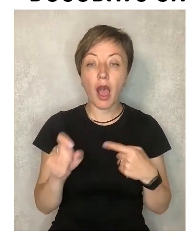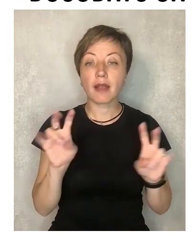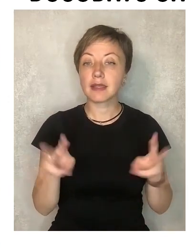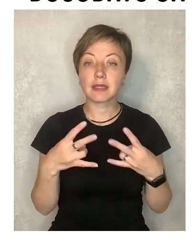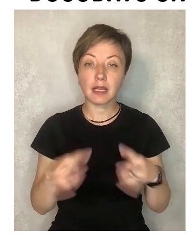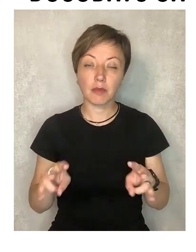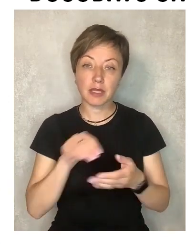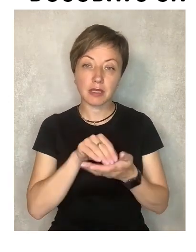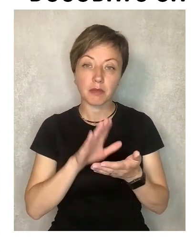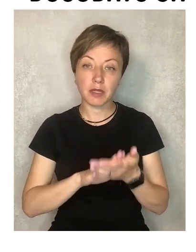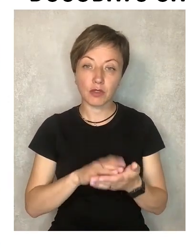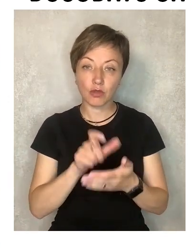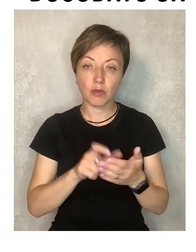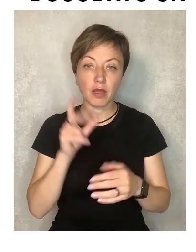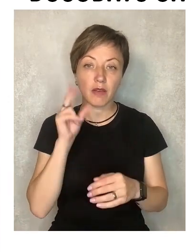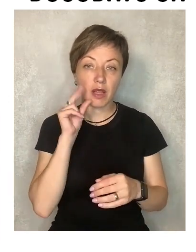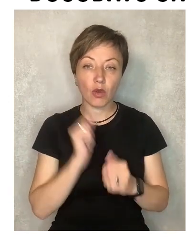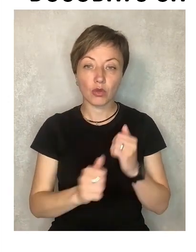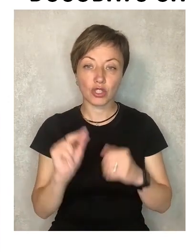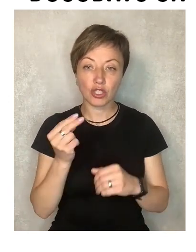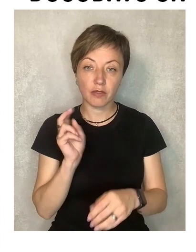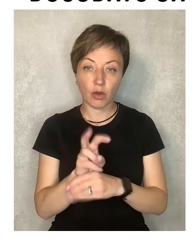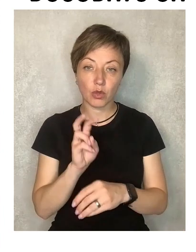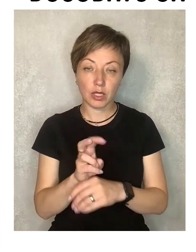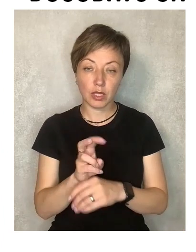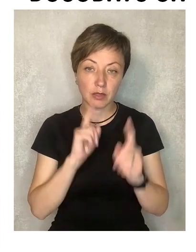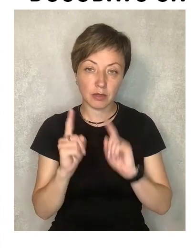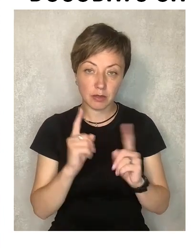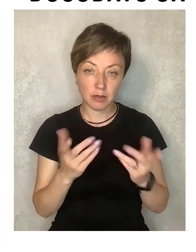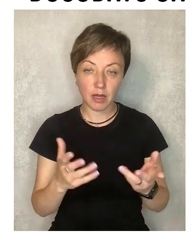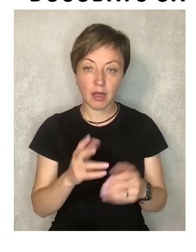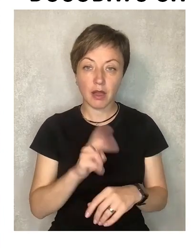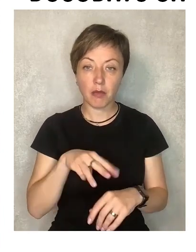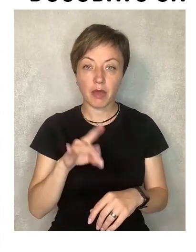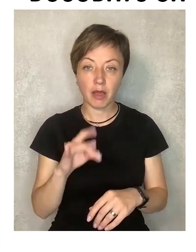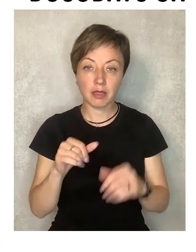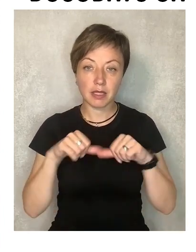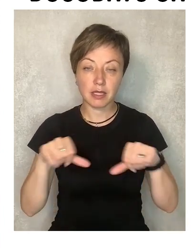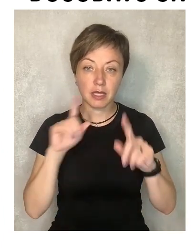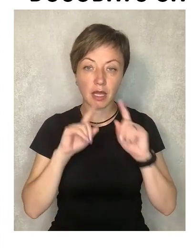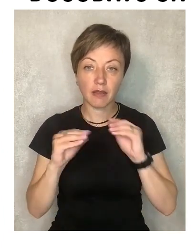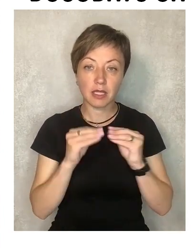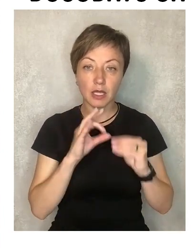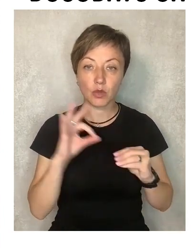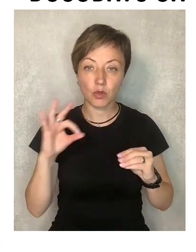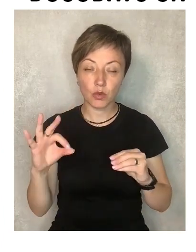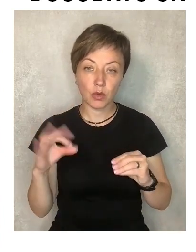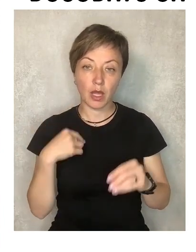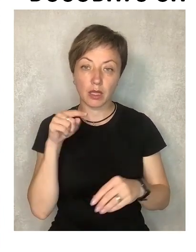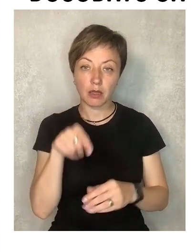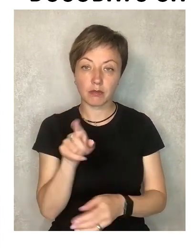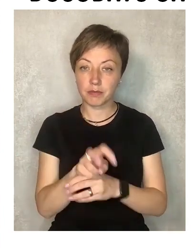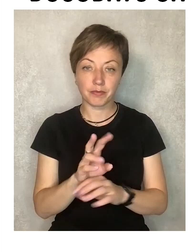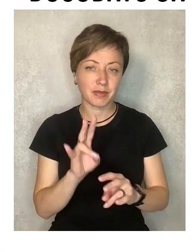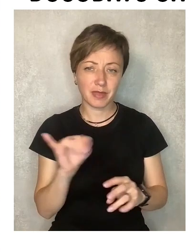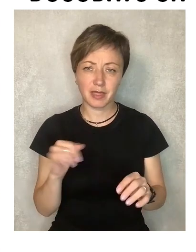записувати собі в календарі кожен четвер, там, по-моєму, КМР так засідає, там о 10:00 я там. Ну, типу, ні, ми не